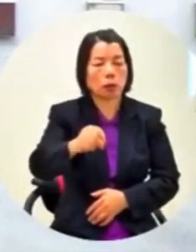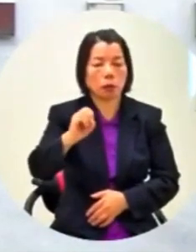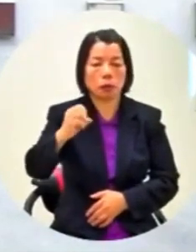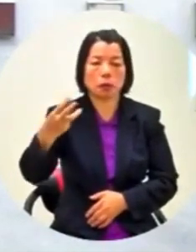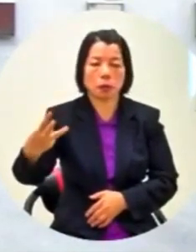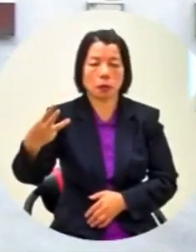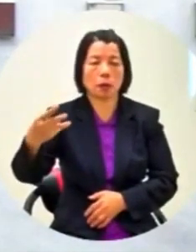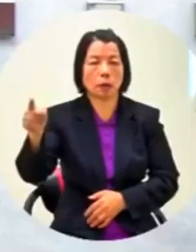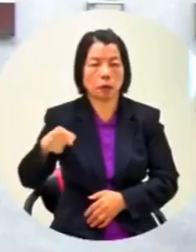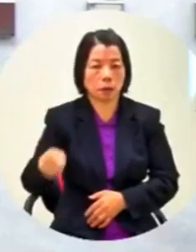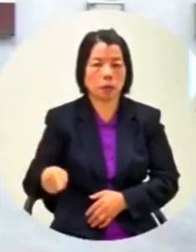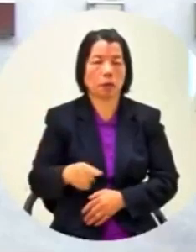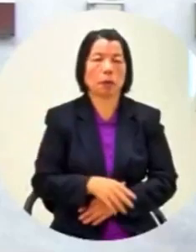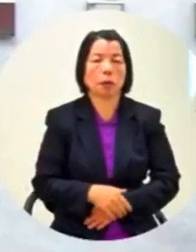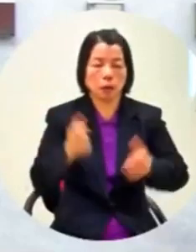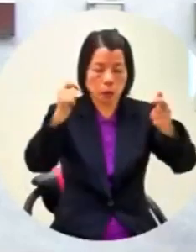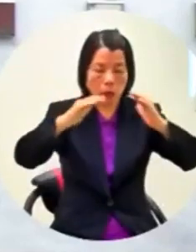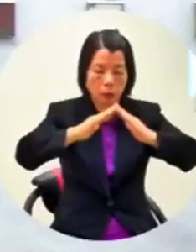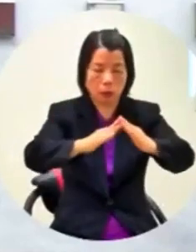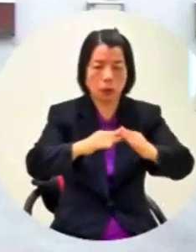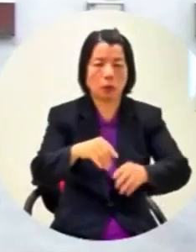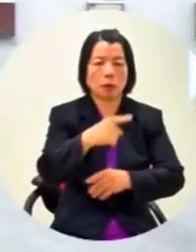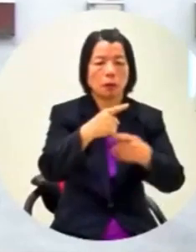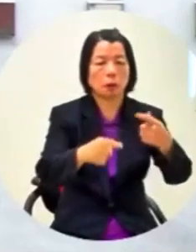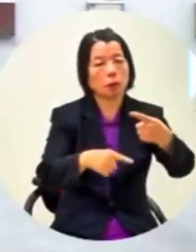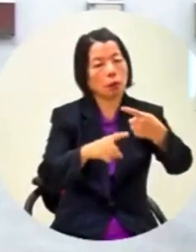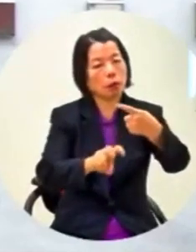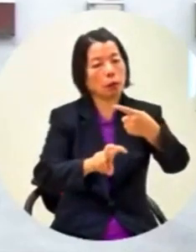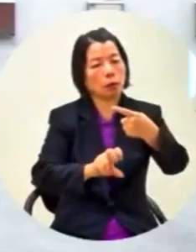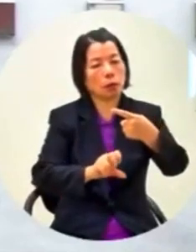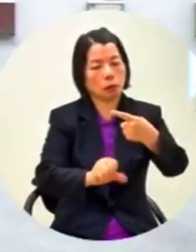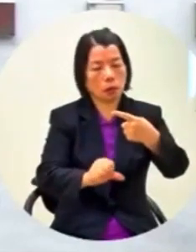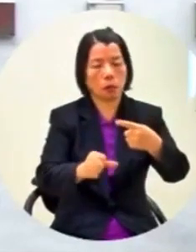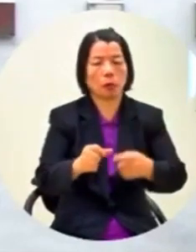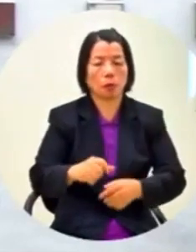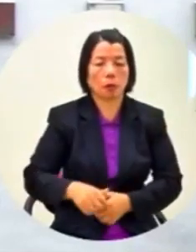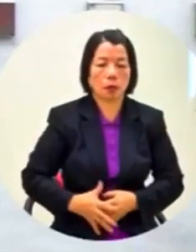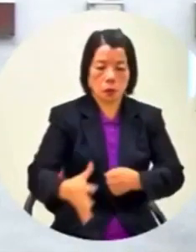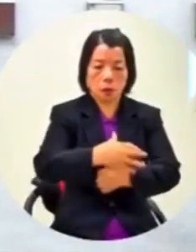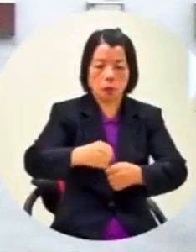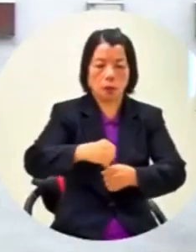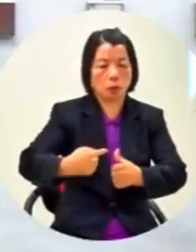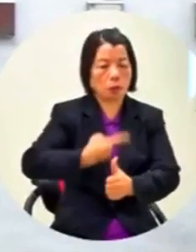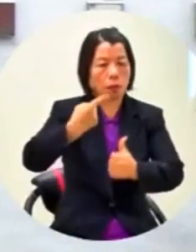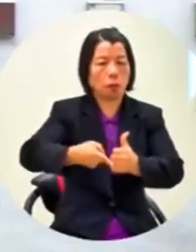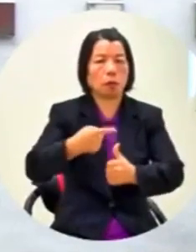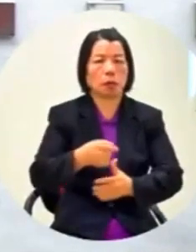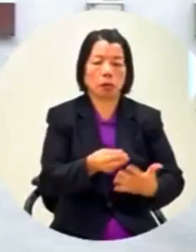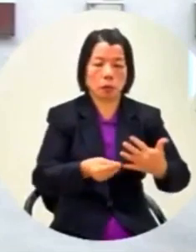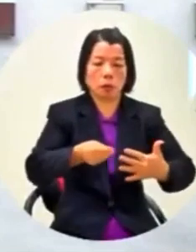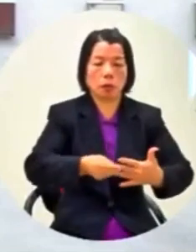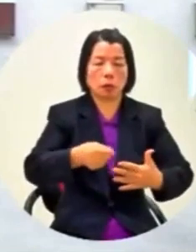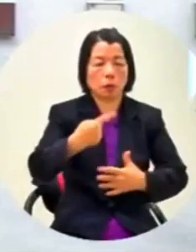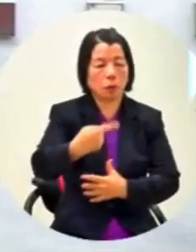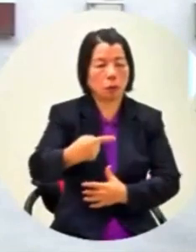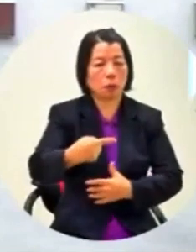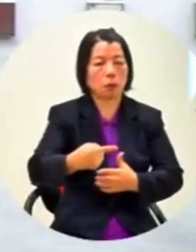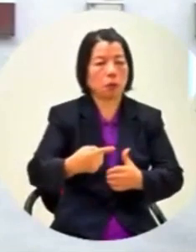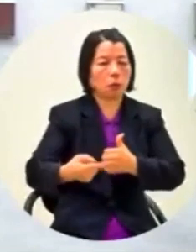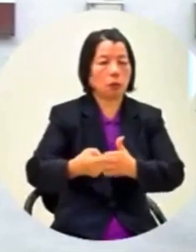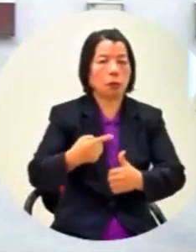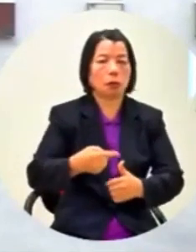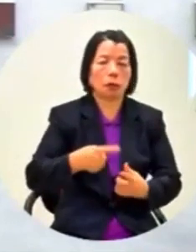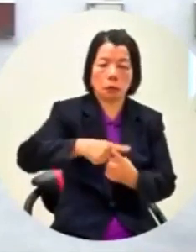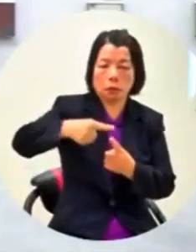政府流行疫情指挥中心在1月25号全国率先提升为一级开设，是